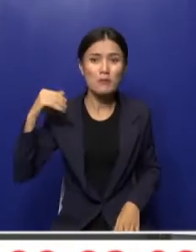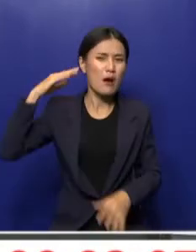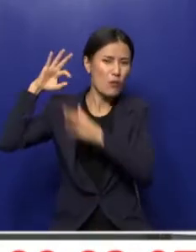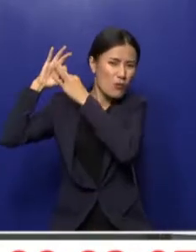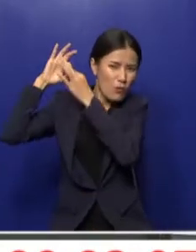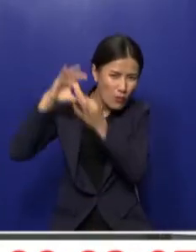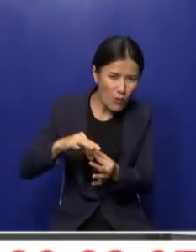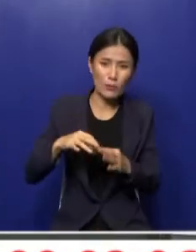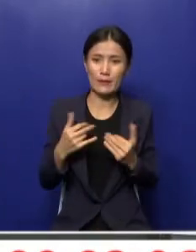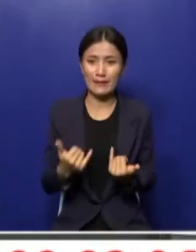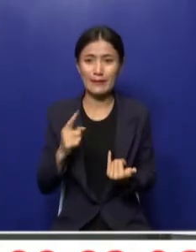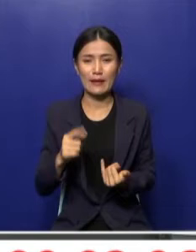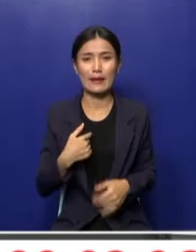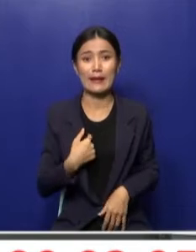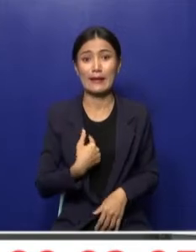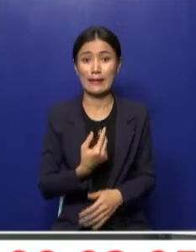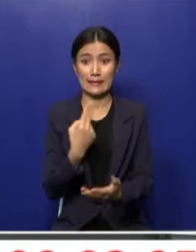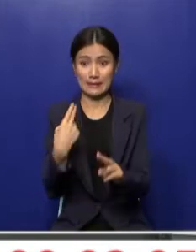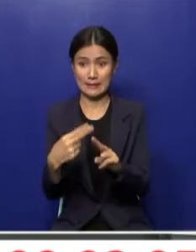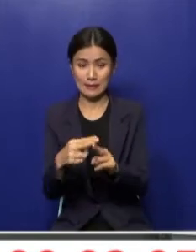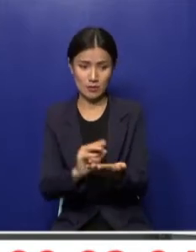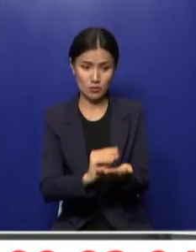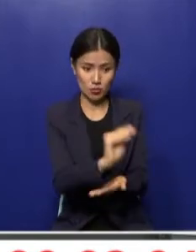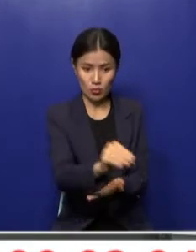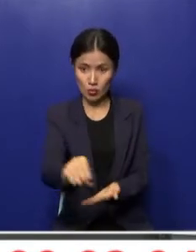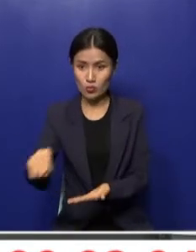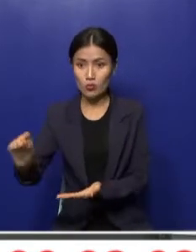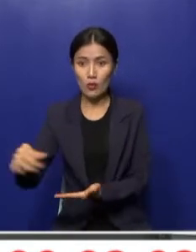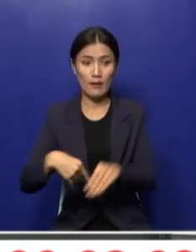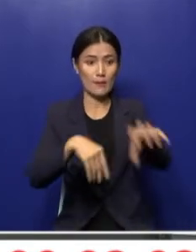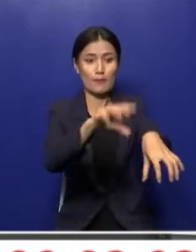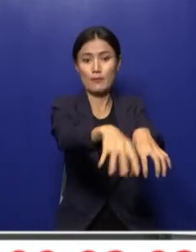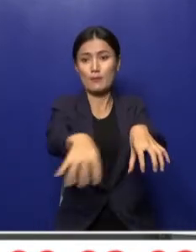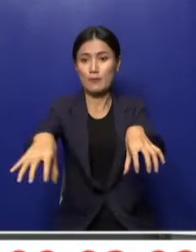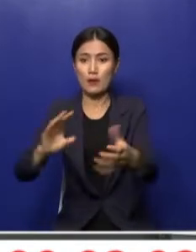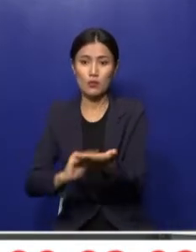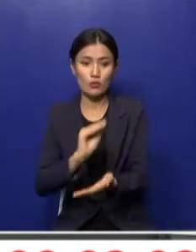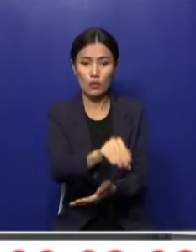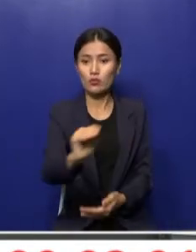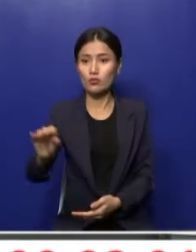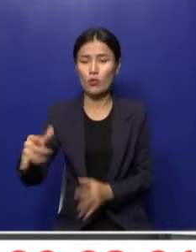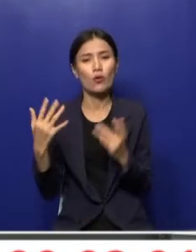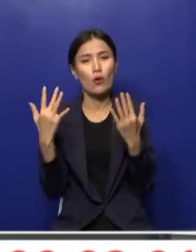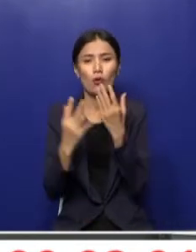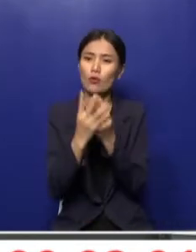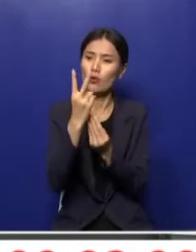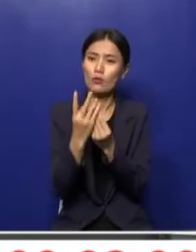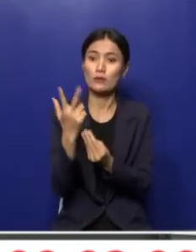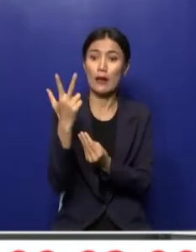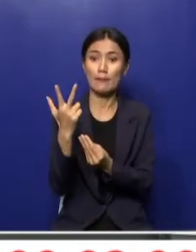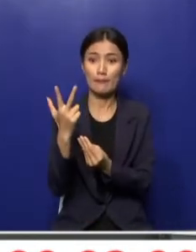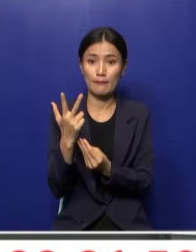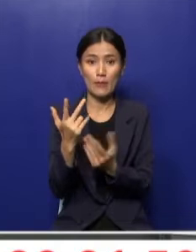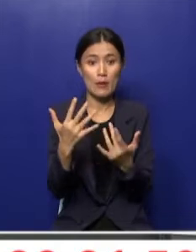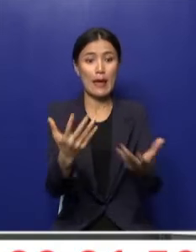สอบส่งรายชื่อไปยังหน่วยงานต่างๆซึ่งใช้เวลาแน่นอนอยู่ระหว่าง 2ถึง 3สัปดาห์แต่นับดูจาก